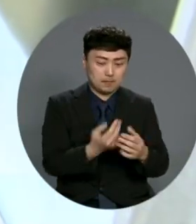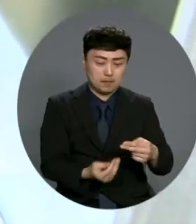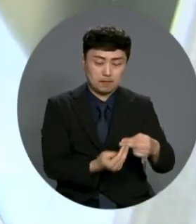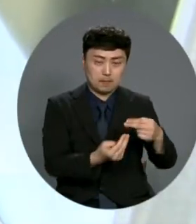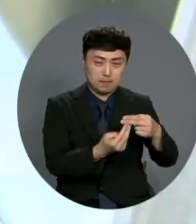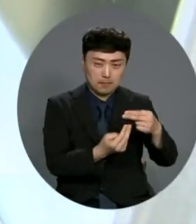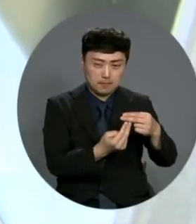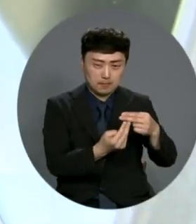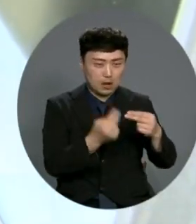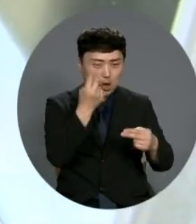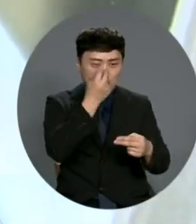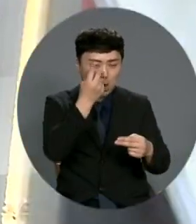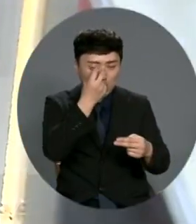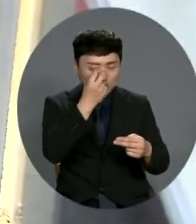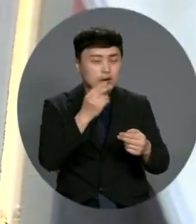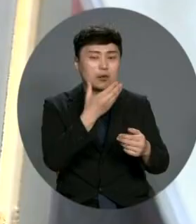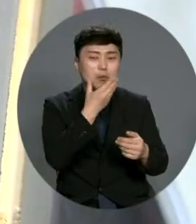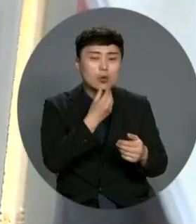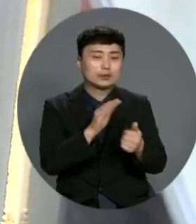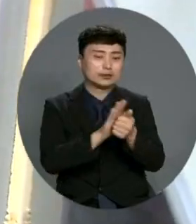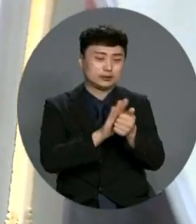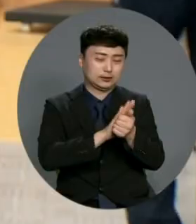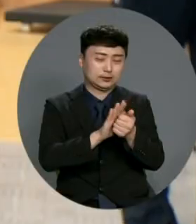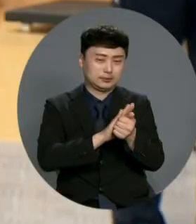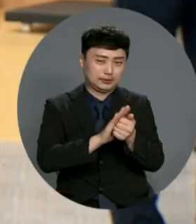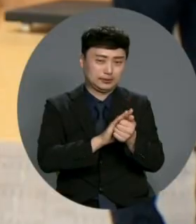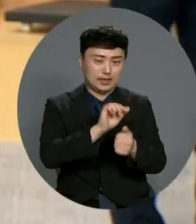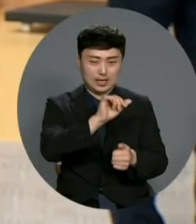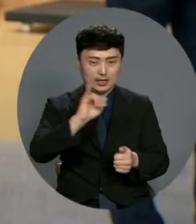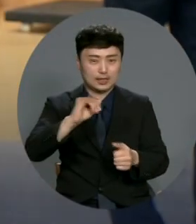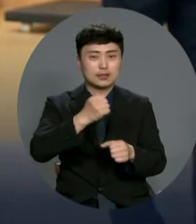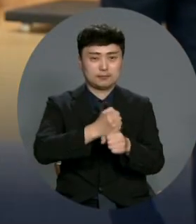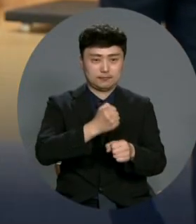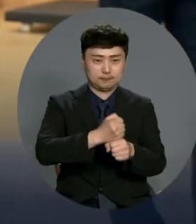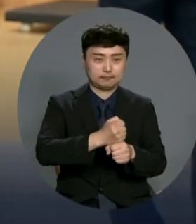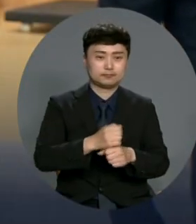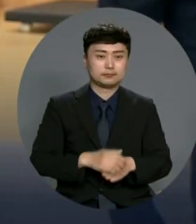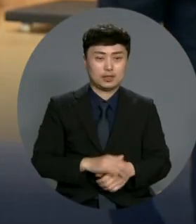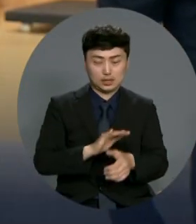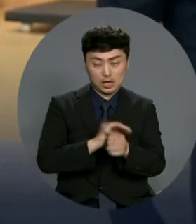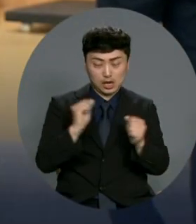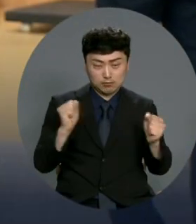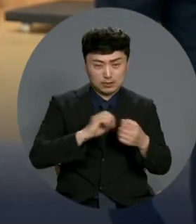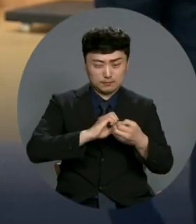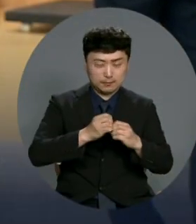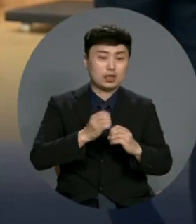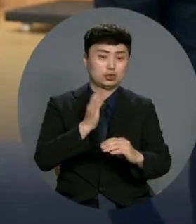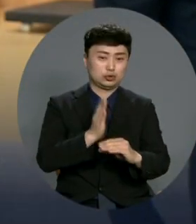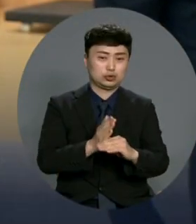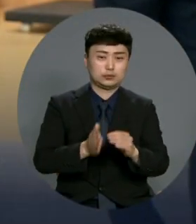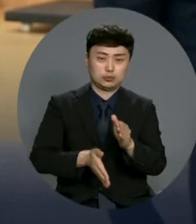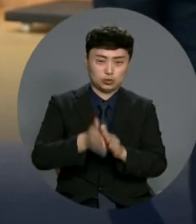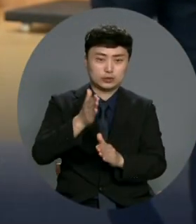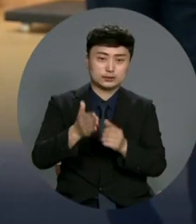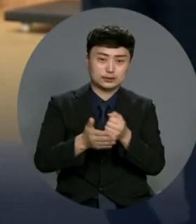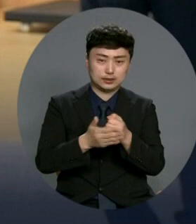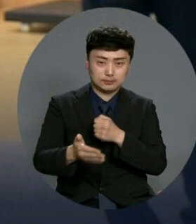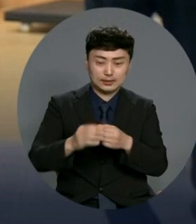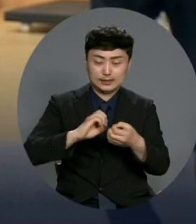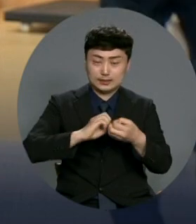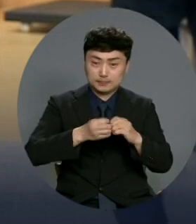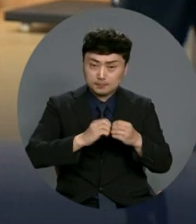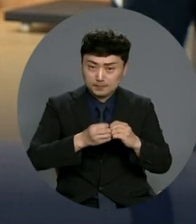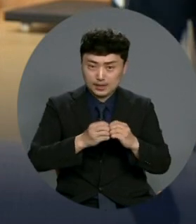건강관리를 지원하는 복지 서비스도 구축합니다. 경북은 제조 중심의 도시입니다. 제조에 관련되는 스마트